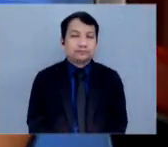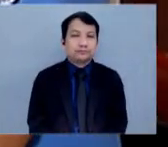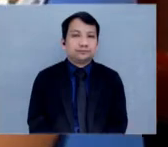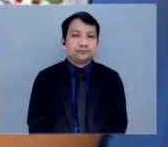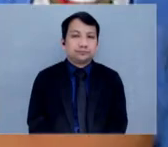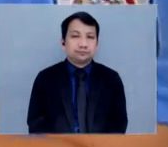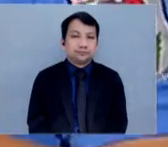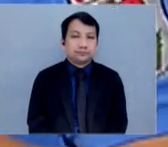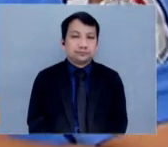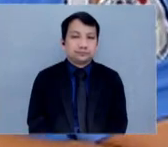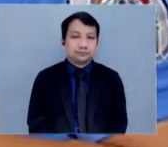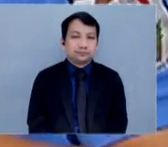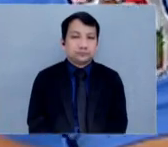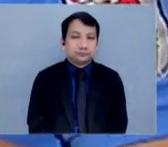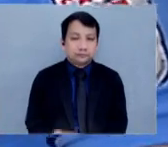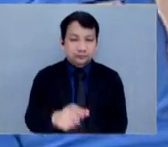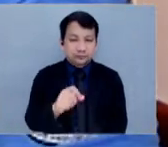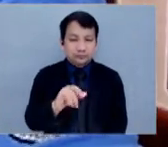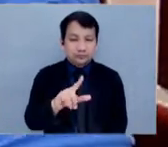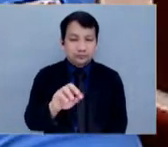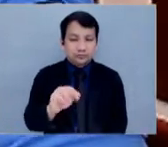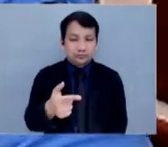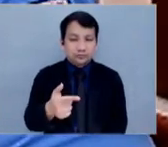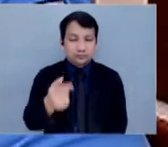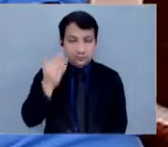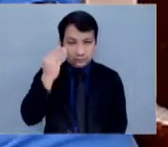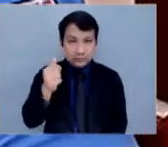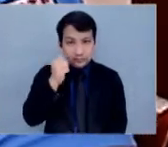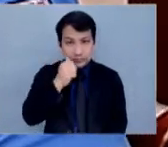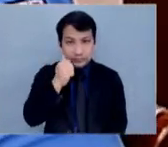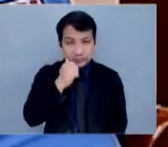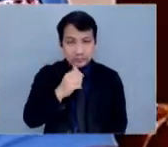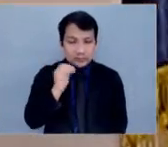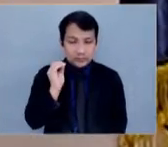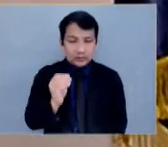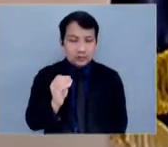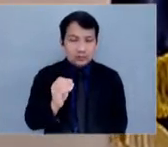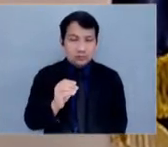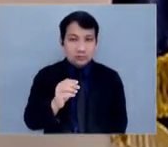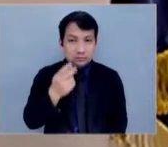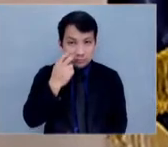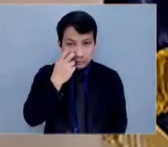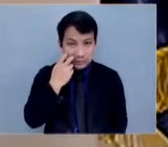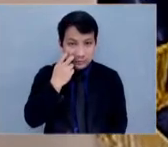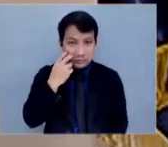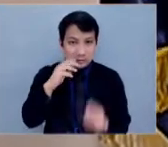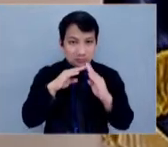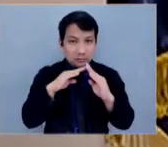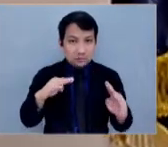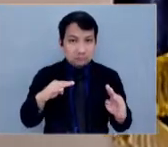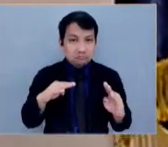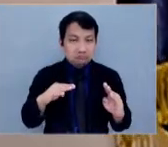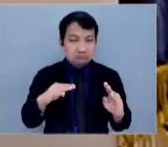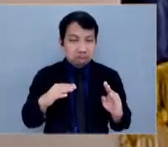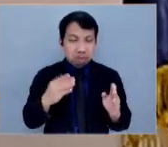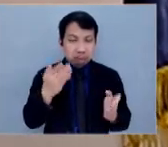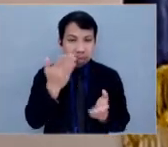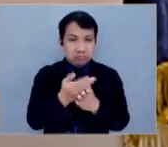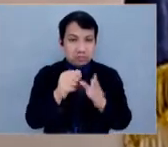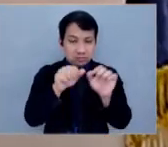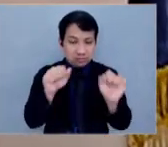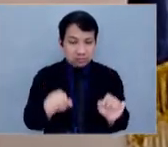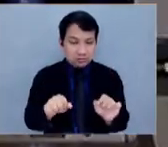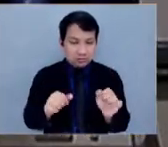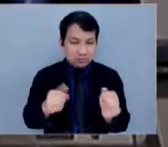Police, agad nagtungo sa kanilang istasyon ang babaeng may-ari ng pinagnakawang bahay. Pero habang nasa presinto, dumating daw ang asawa